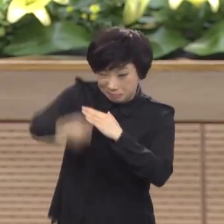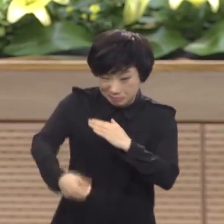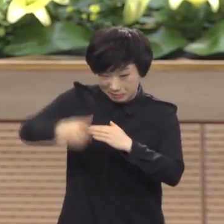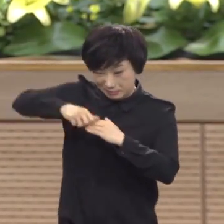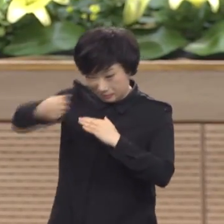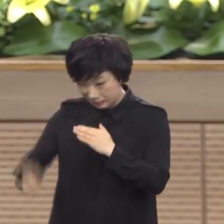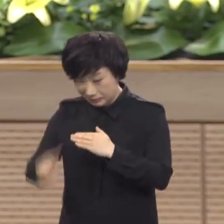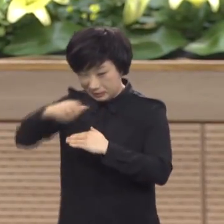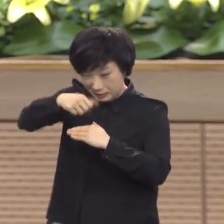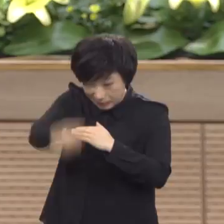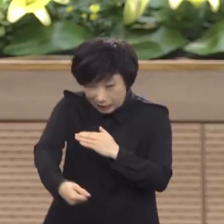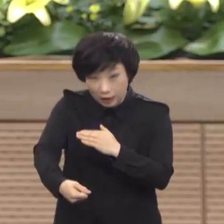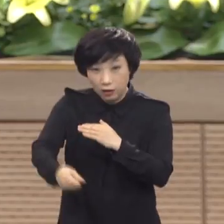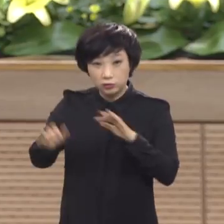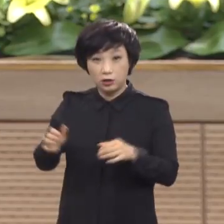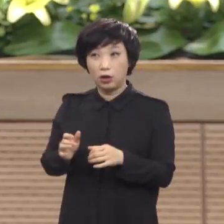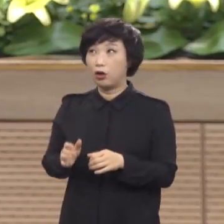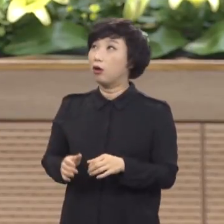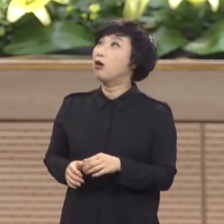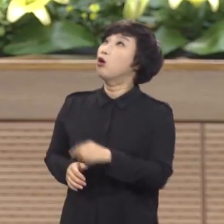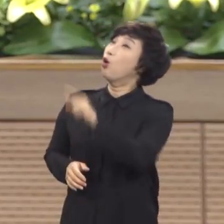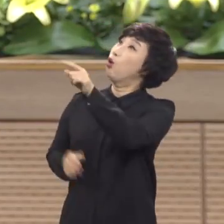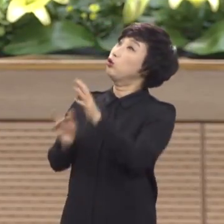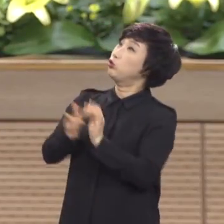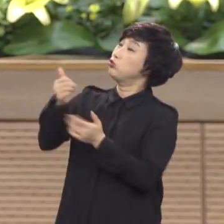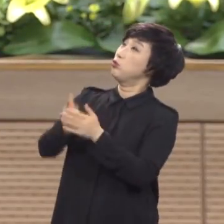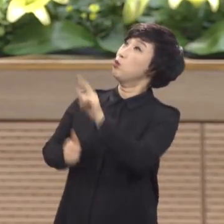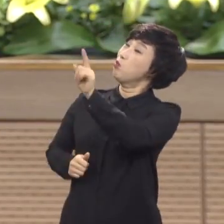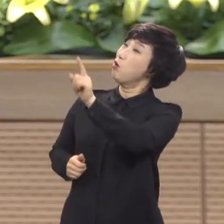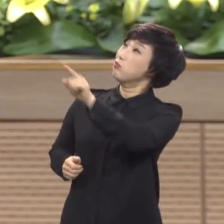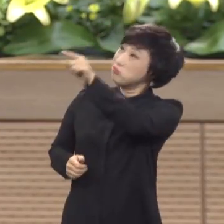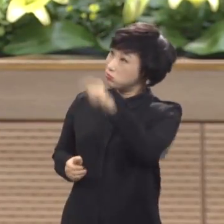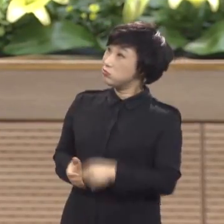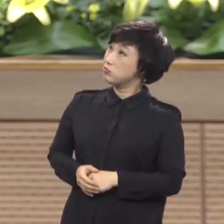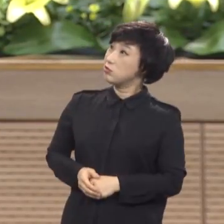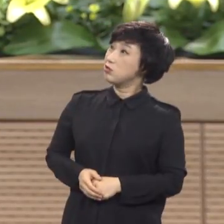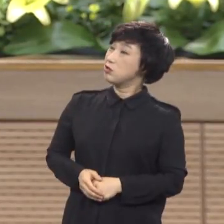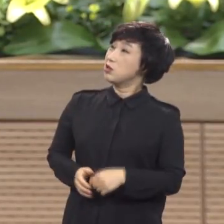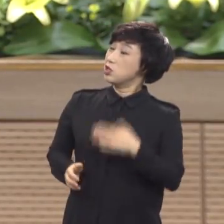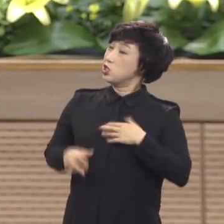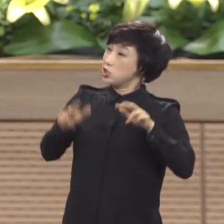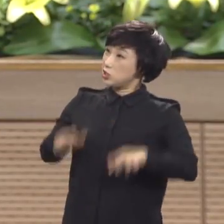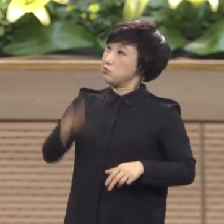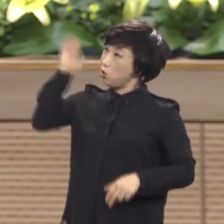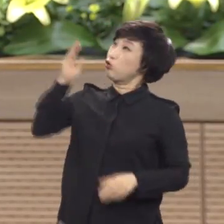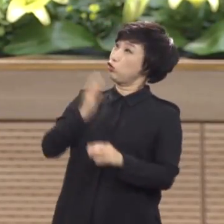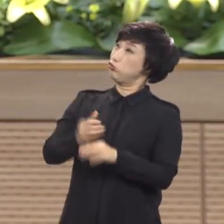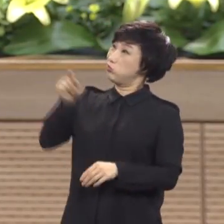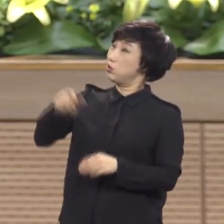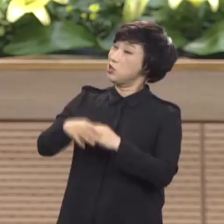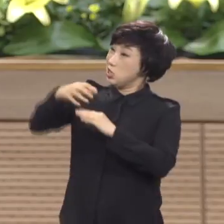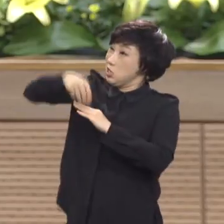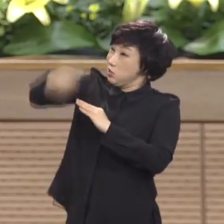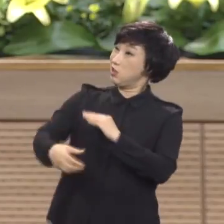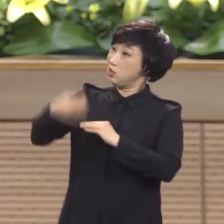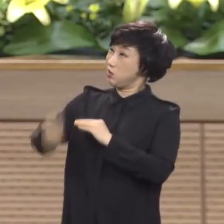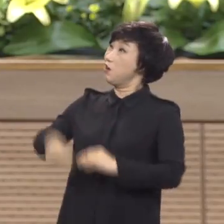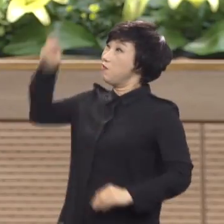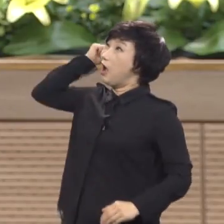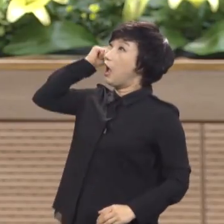뜯어내려요. 근데 예수님이 야! 내가 지금 설교할 때 왜 지붕을